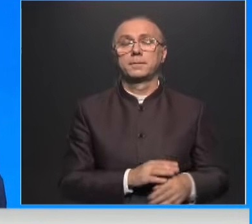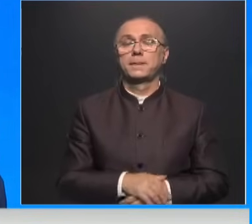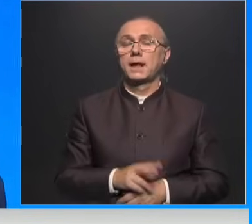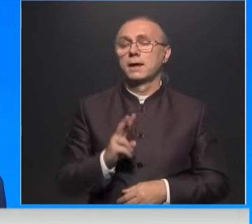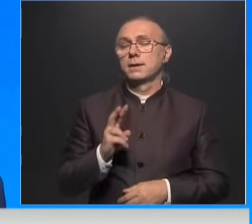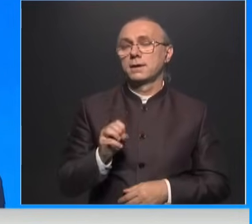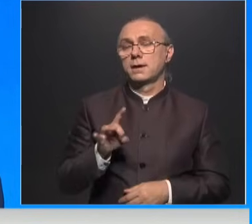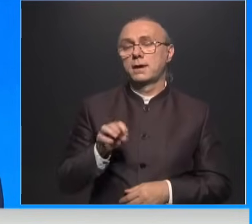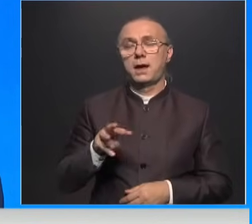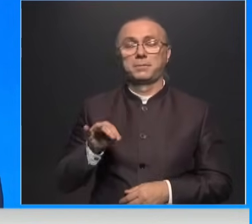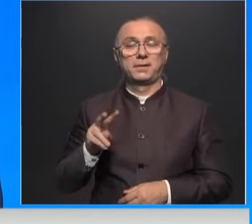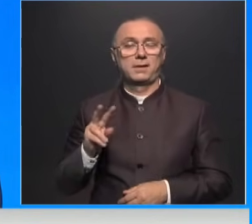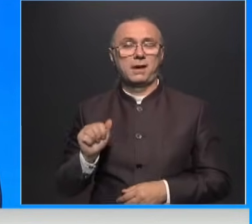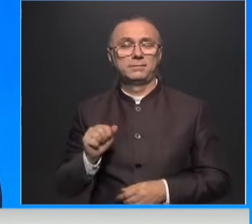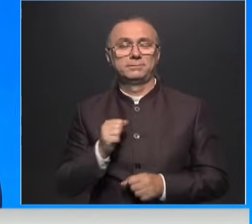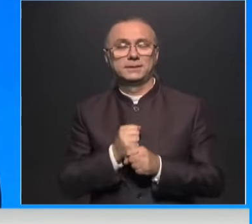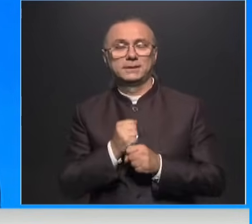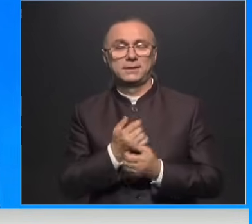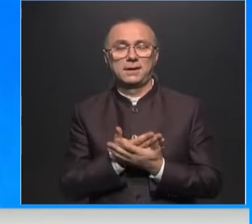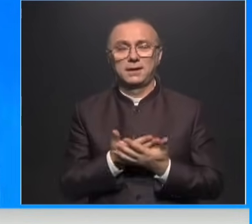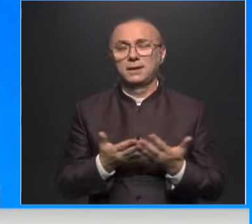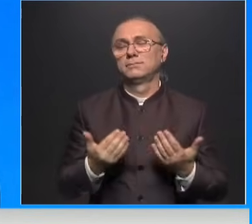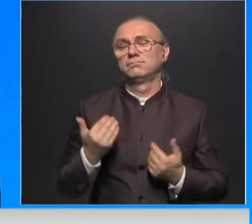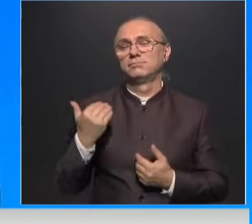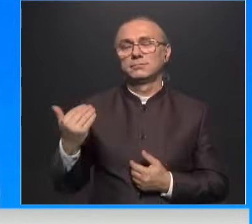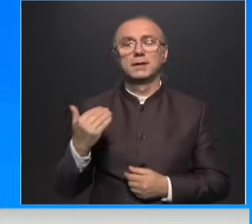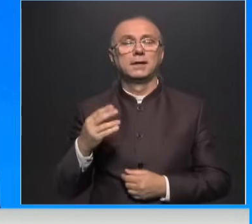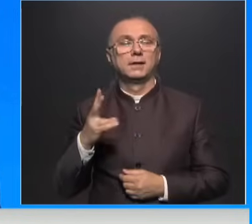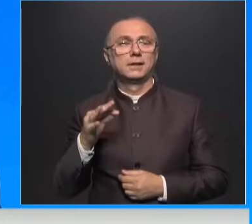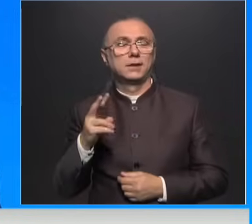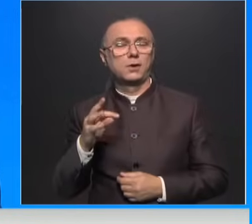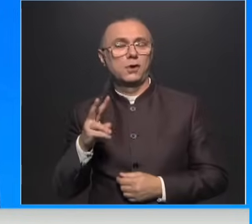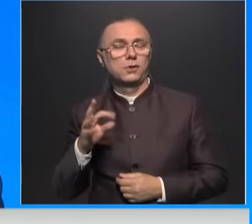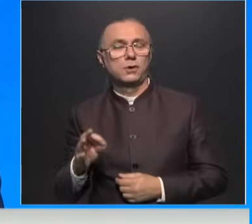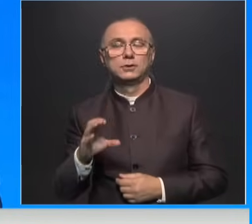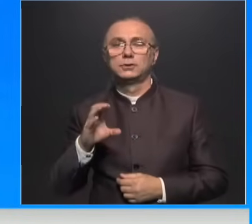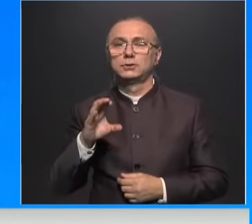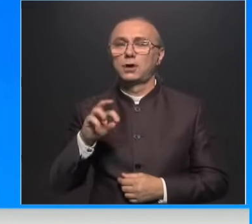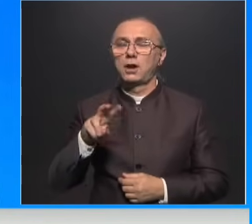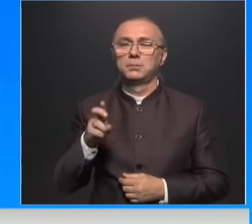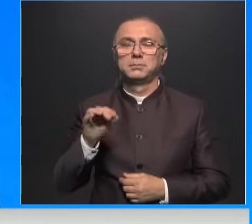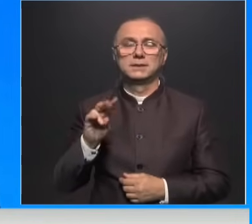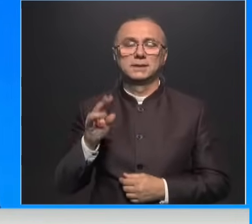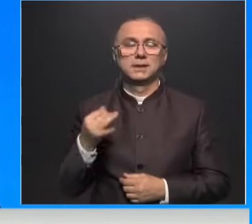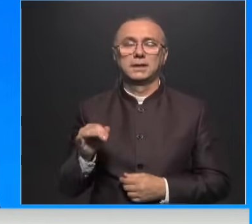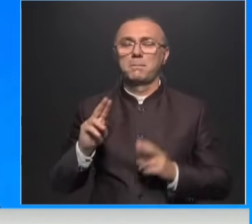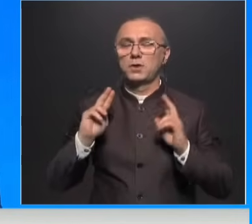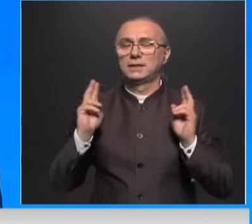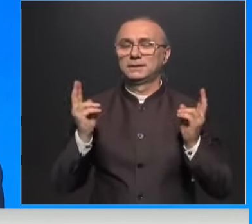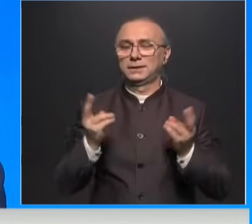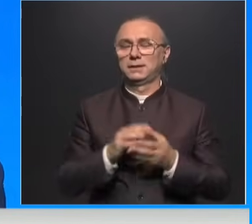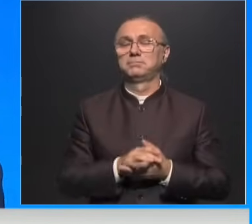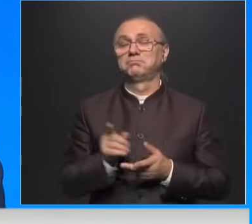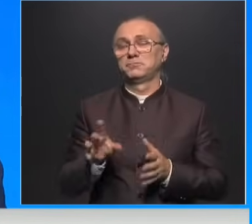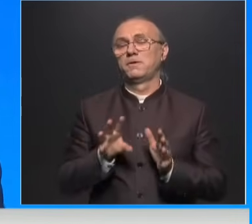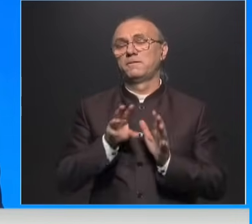Керамические изделия Никола Сольбинского монастыря получили статус предметов народного художественного промысла. Такое решение принял экспертный совет